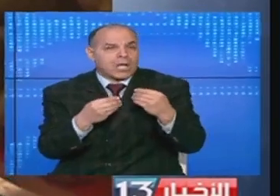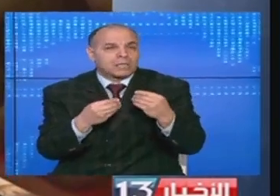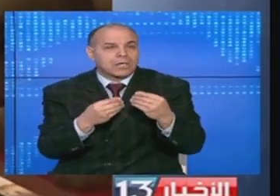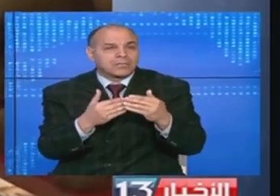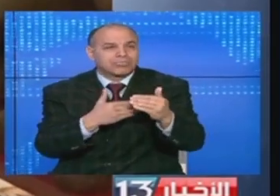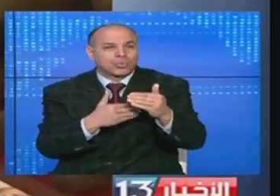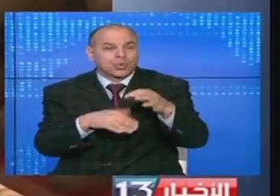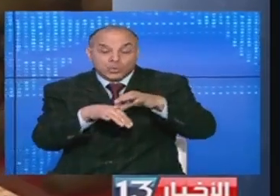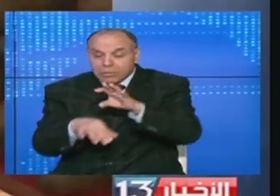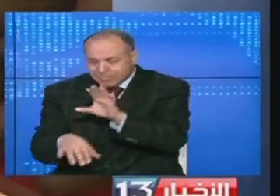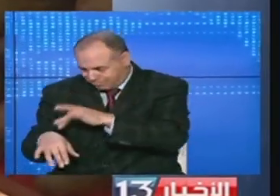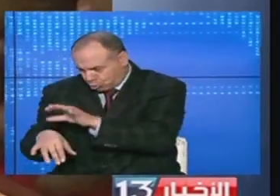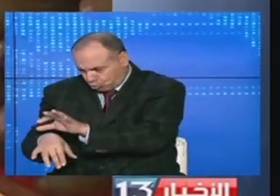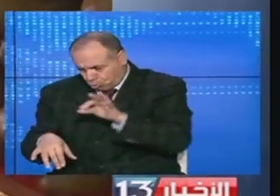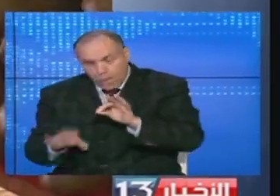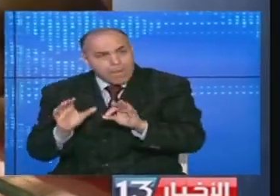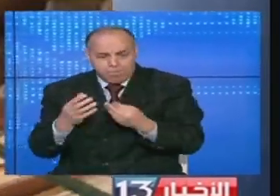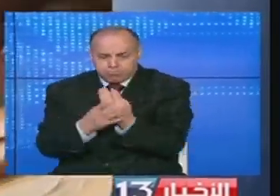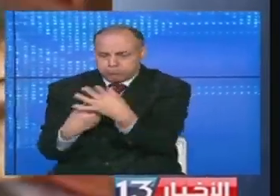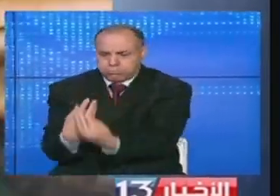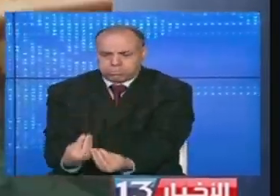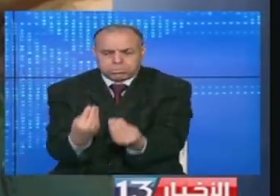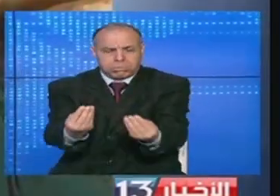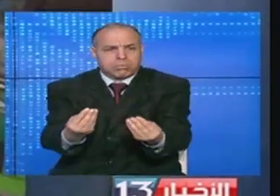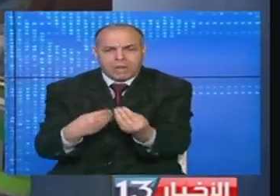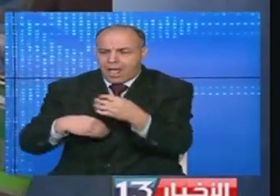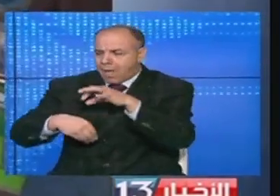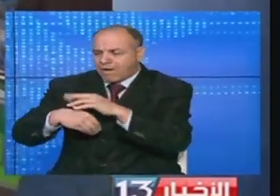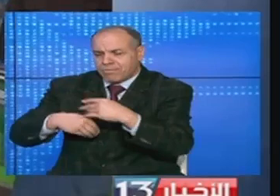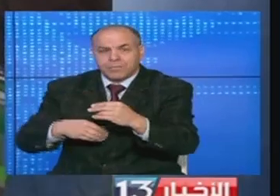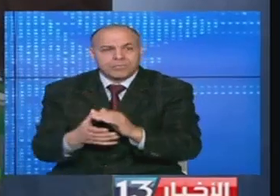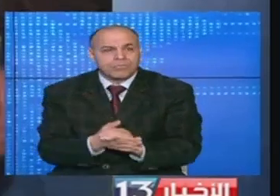تتعرض وبالتالي امكانيه نقل العدوان